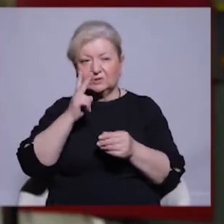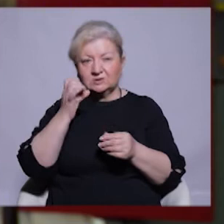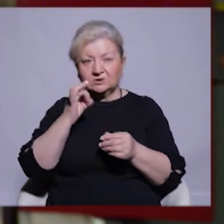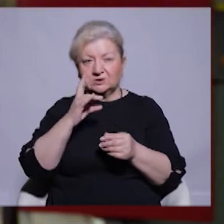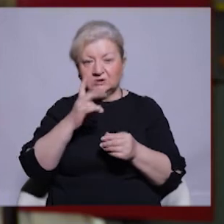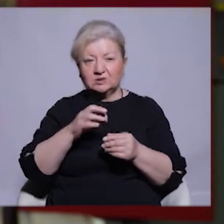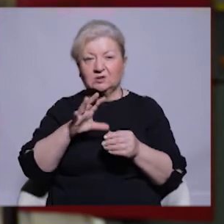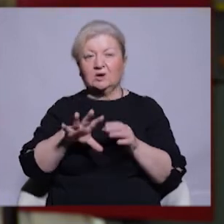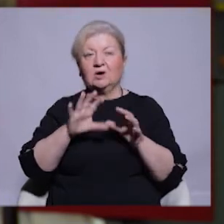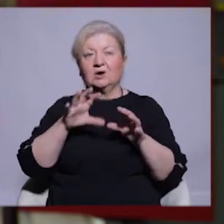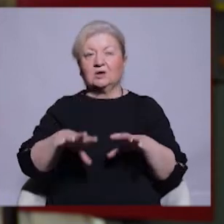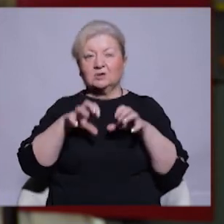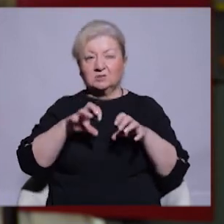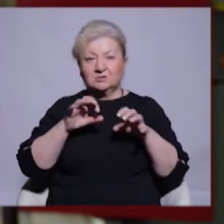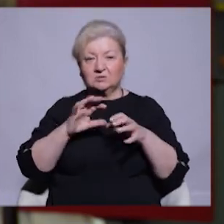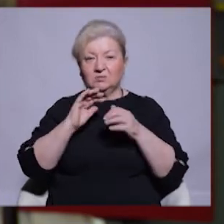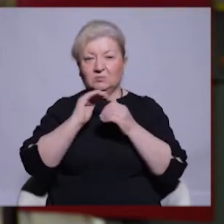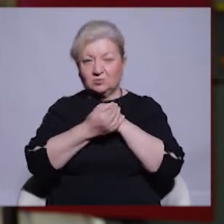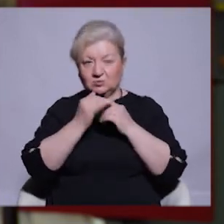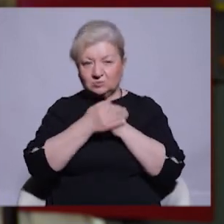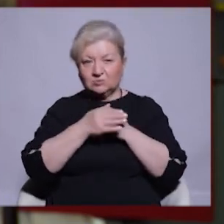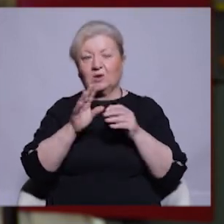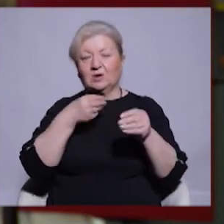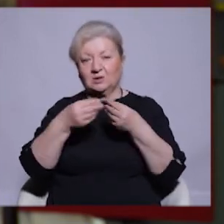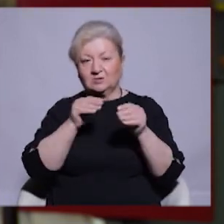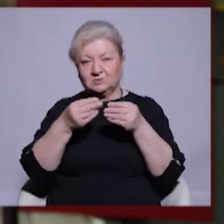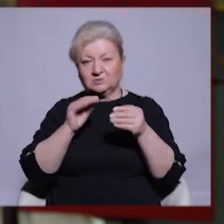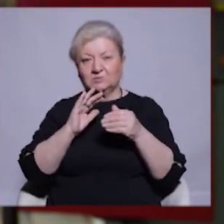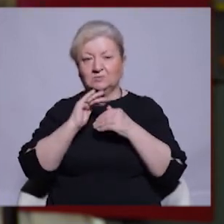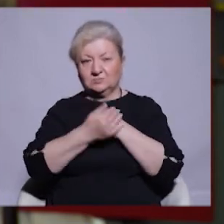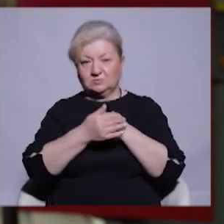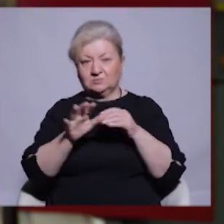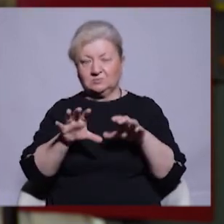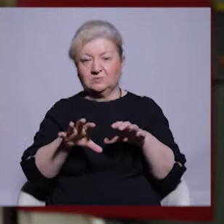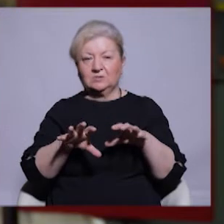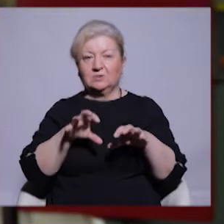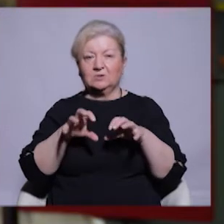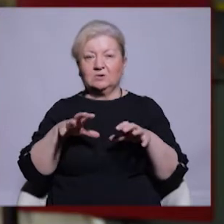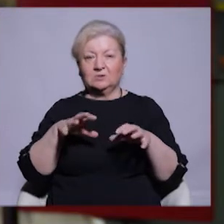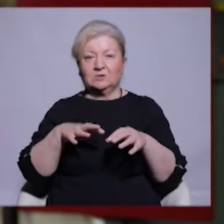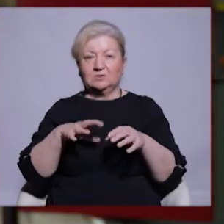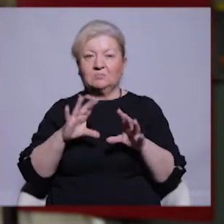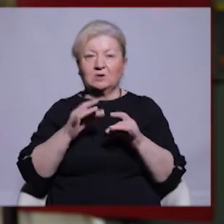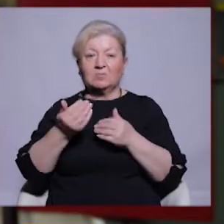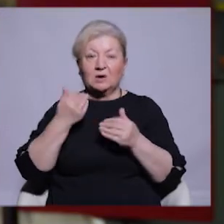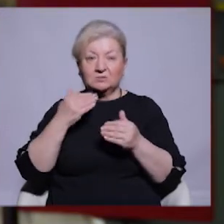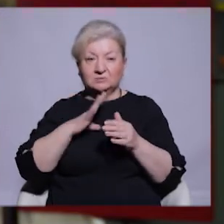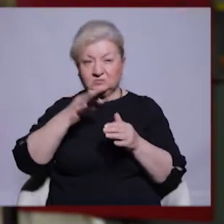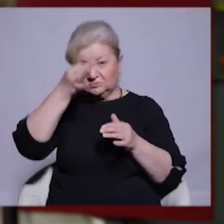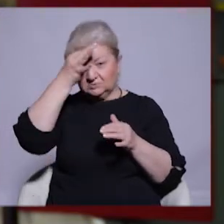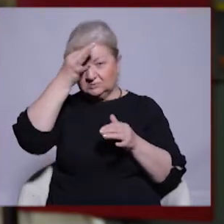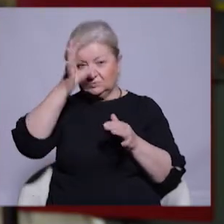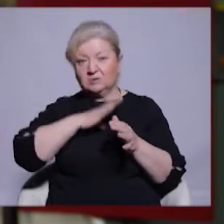კინეტიკური, გრავიტაციული პოტენციური და ელასტიური პოტენციური ენერგიები. მაგრამ ჩვენ ადრეც ვახსენეთ, რომ